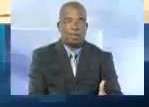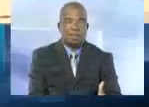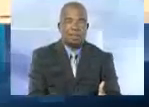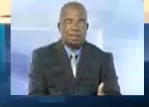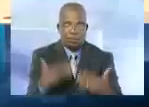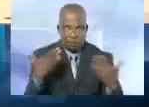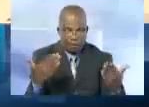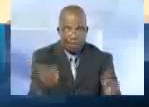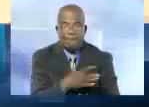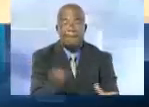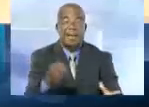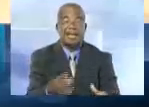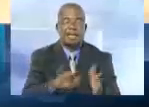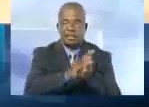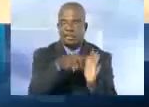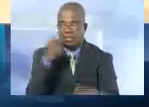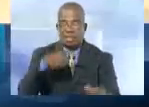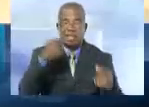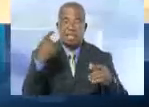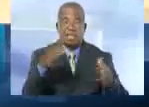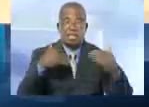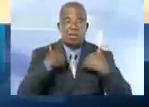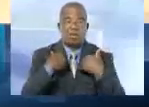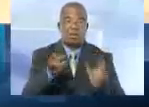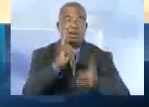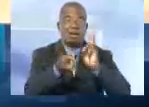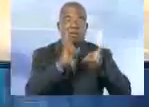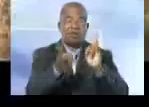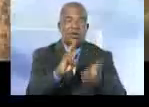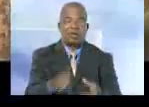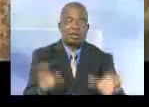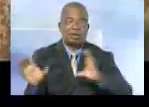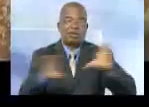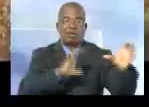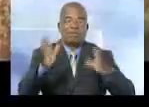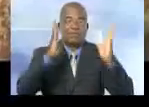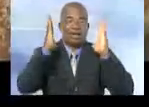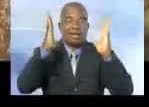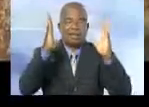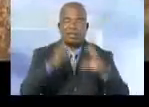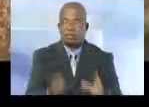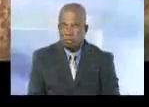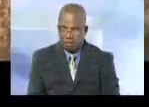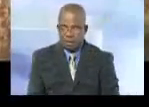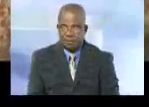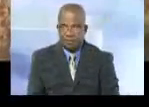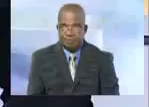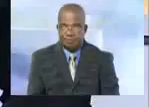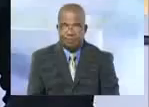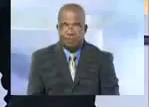Adjamé, Plateau, pourront se rendre directement à Marcory en empruntant cette nouvelle voie menant au troisième